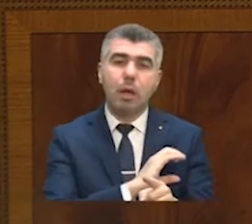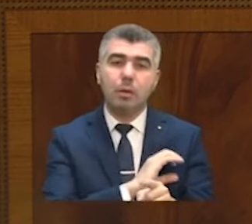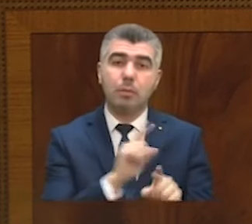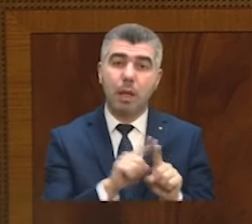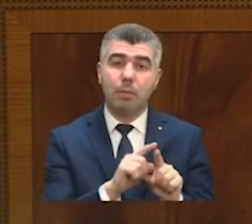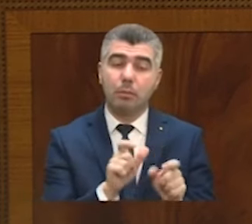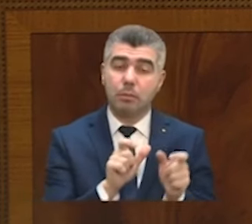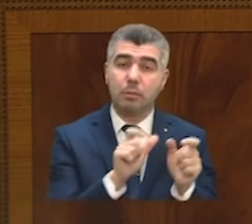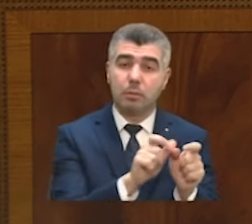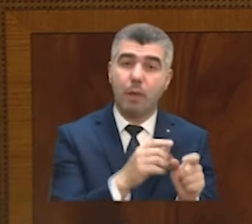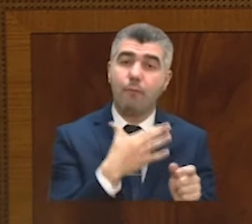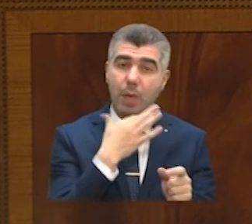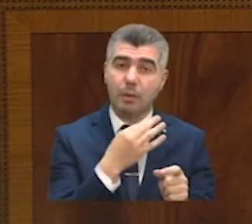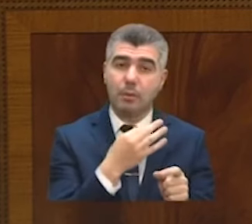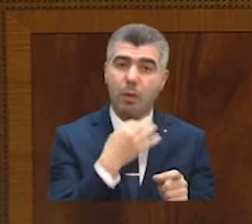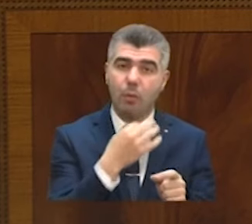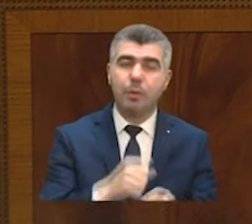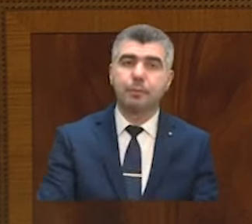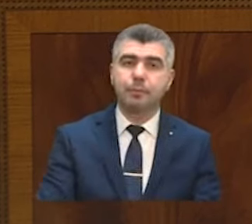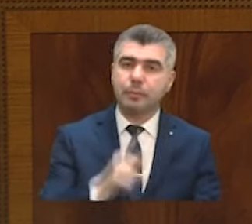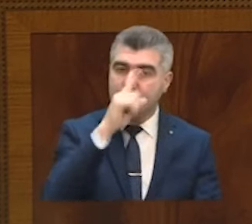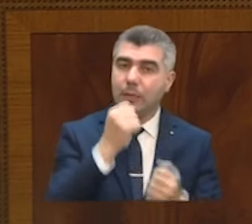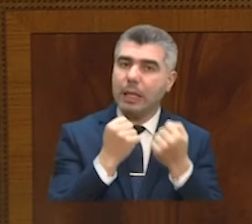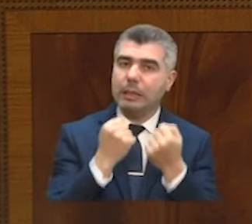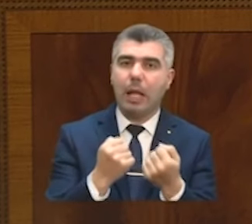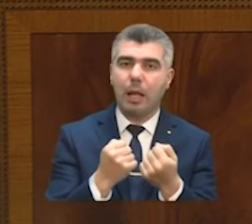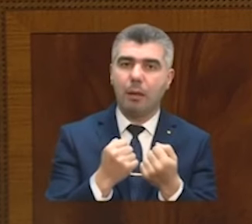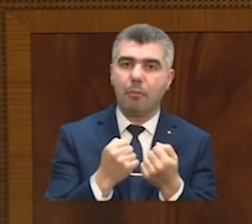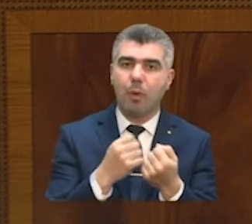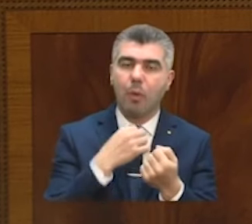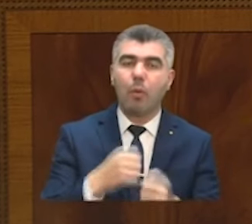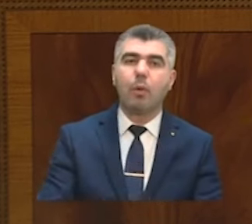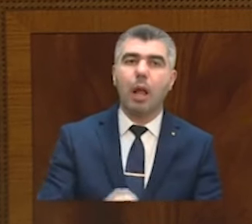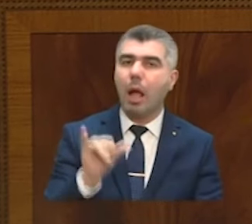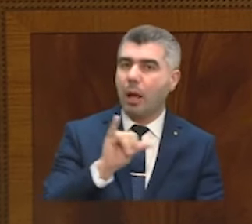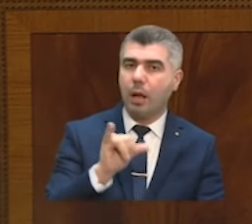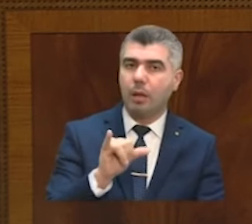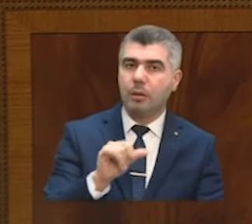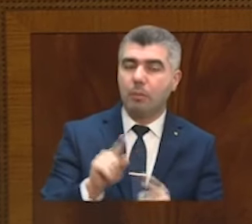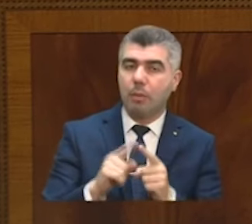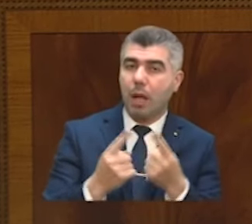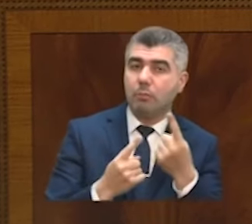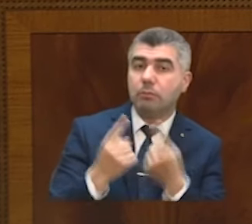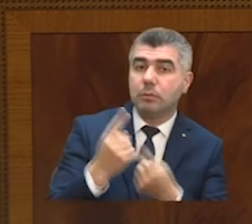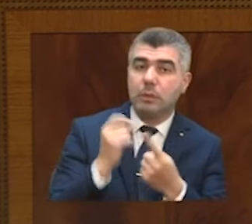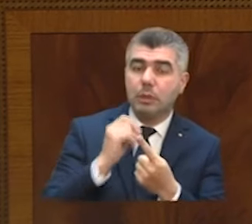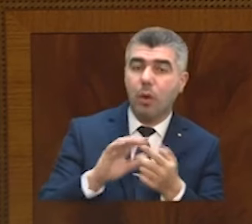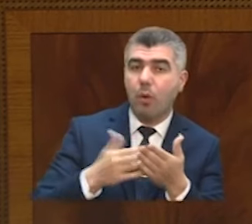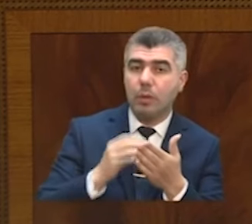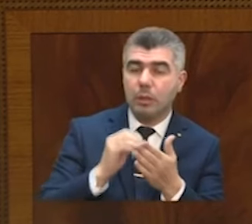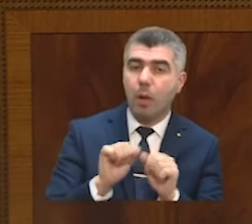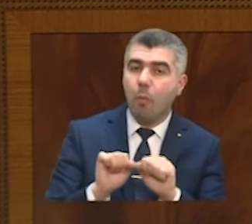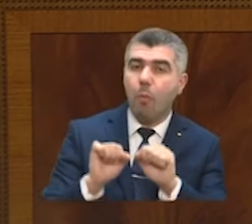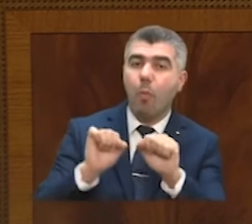الحكومة وتبدو سهلة، ولكن خليوني نقول لكم صعيبة وصعيبة بزاف. علاش؟ لأن منطق الغلبة والاستقواء جركم